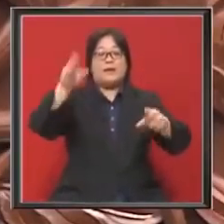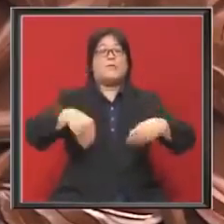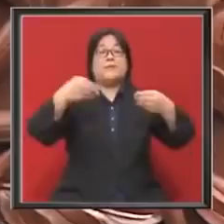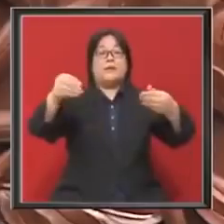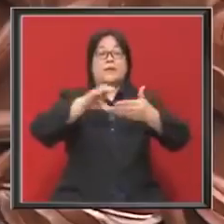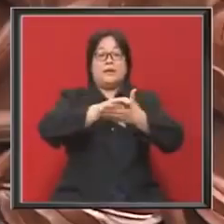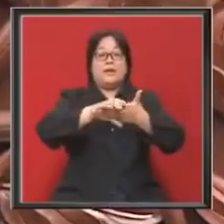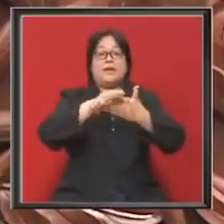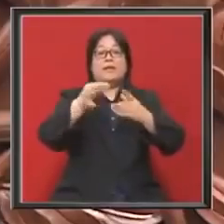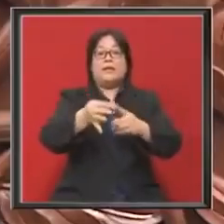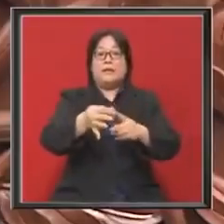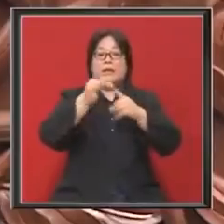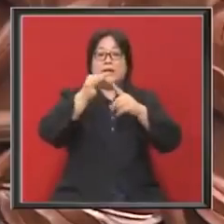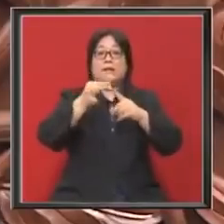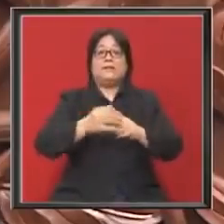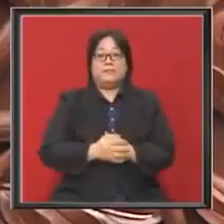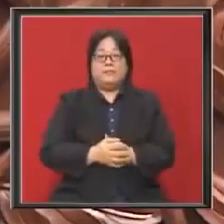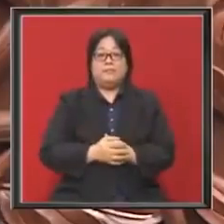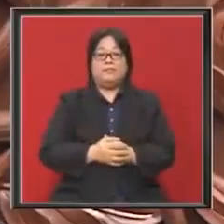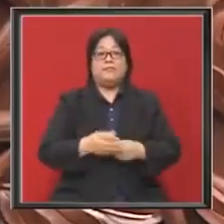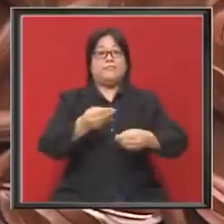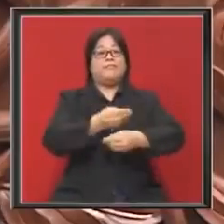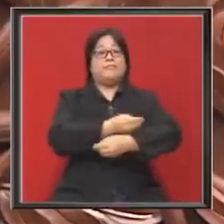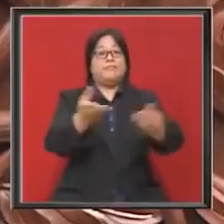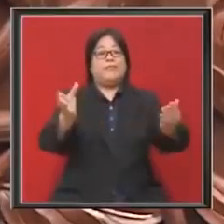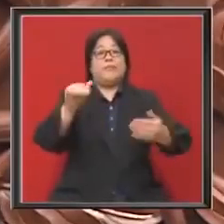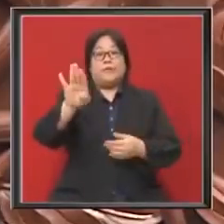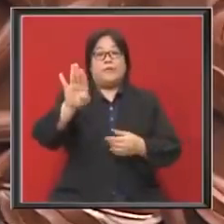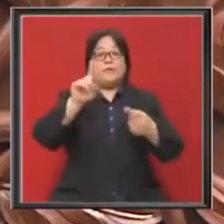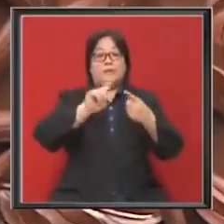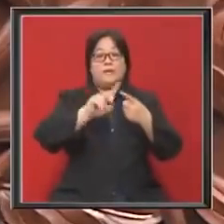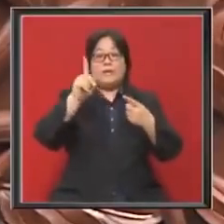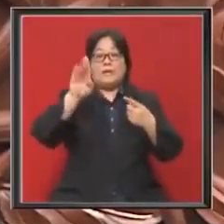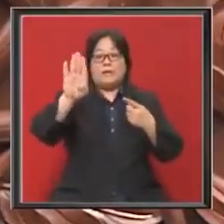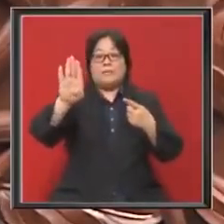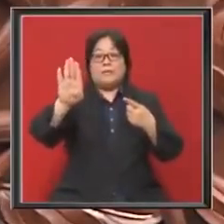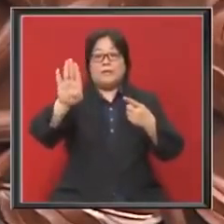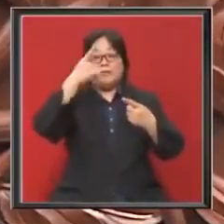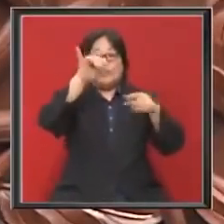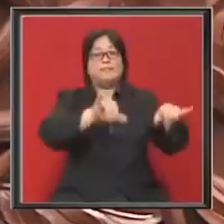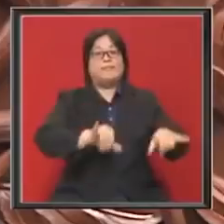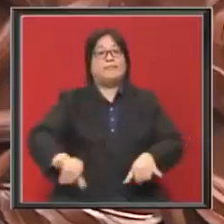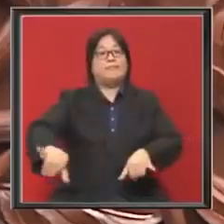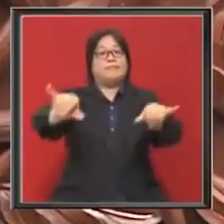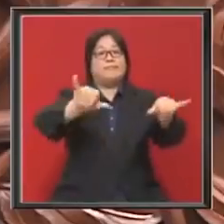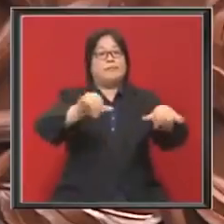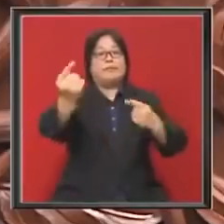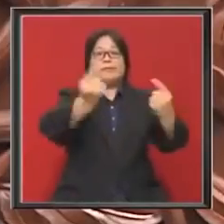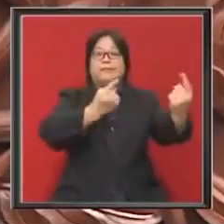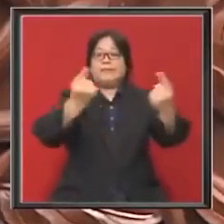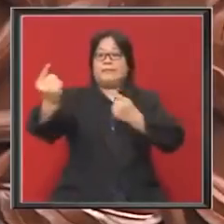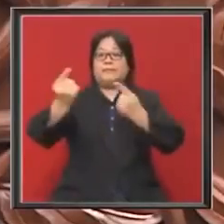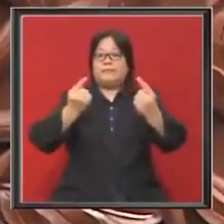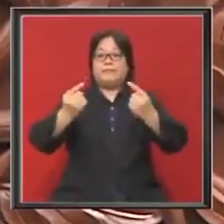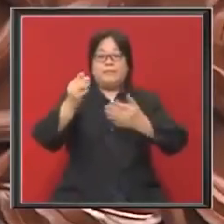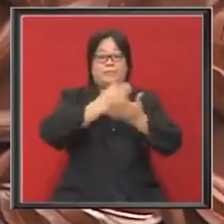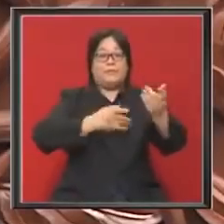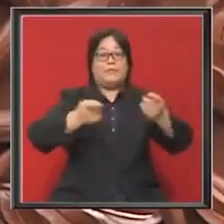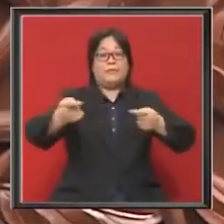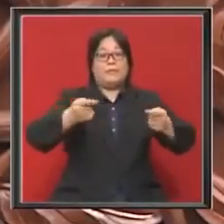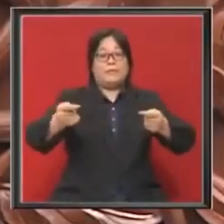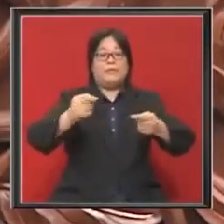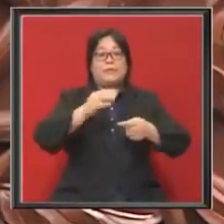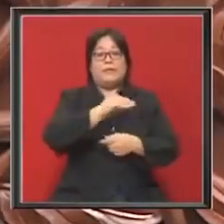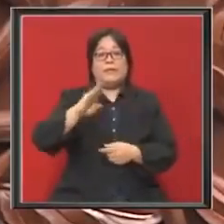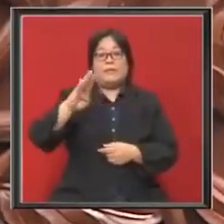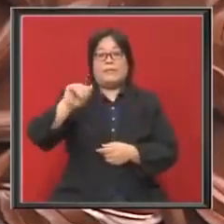fade khas tersebut kepada yang berhak kutu baru untuk diselaraskan kehadiran di PH anggota peta pikiran adalah